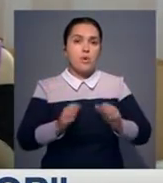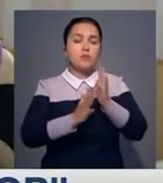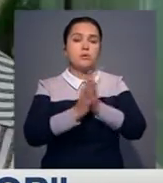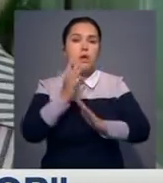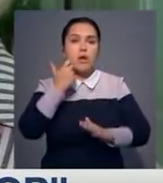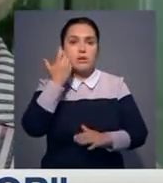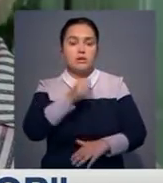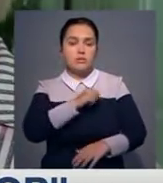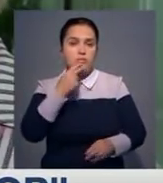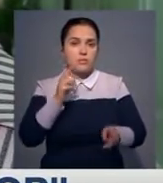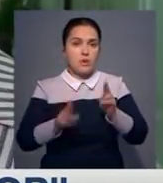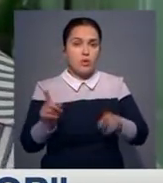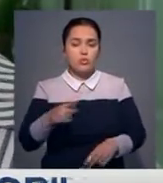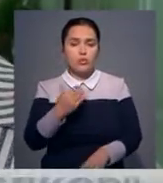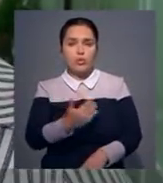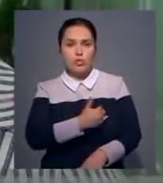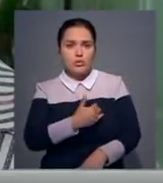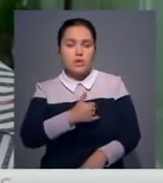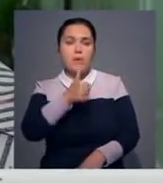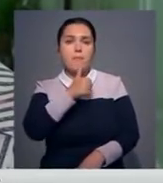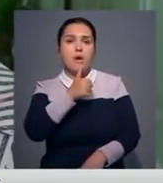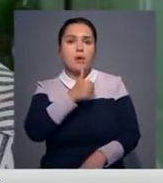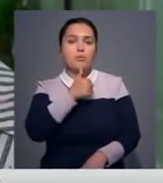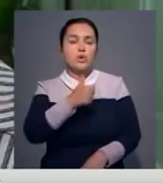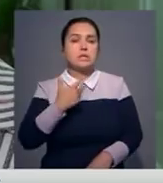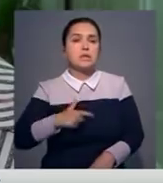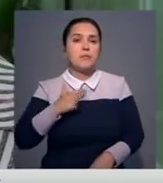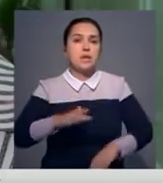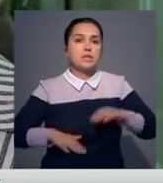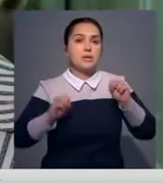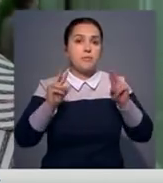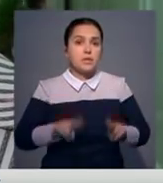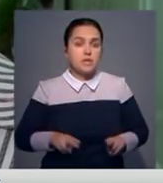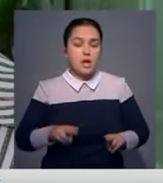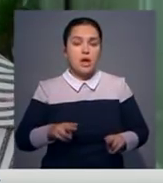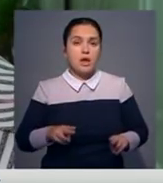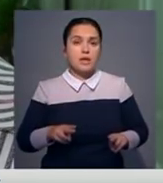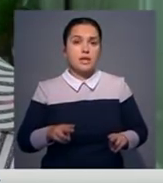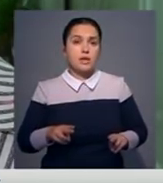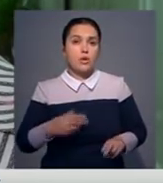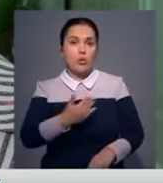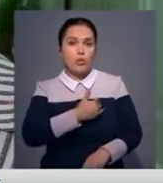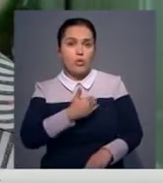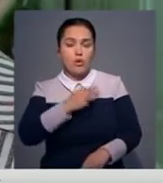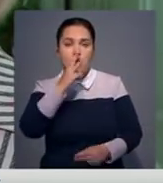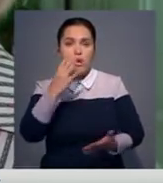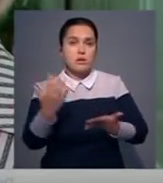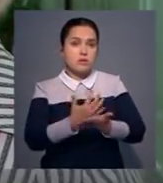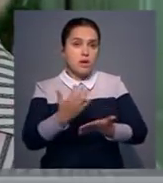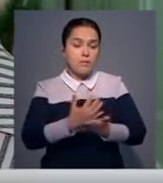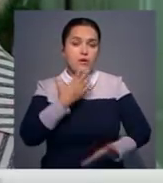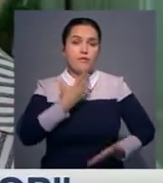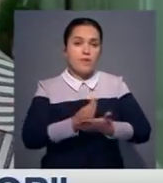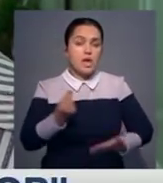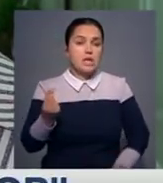взрослой жизни. Конечно, детям хочется и попробовать себя в какой-то профессии, которую они еще не осваивали. Хочется им заработать немножко своих